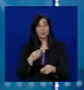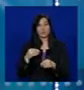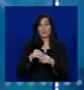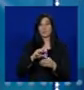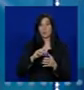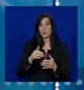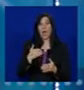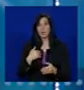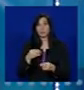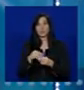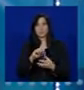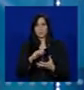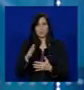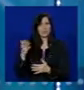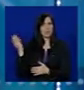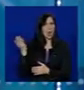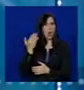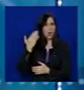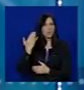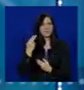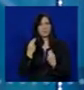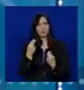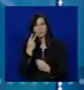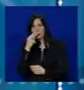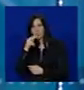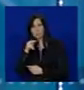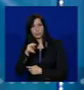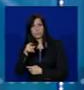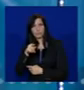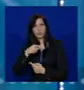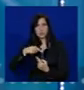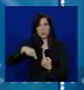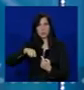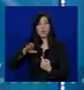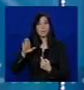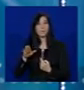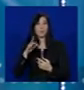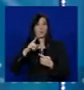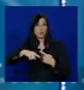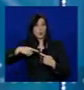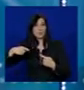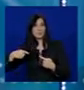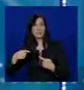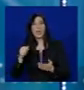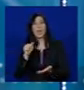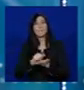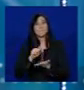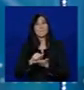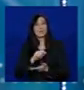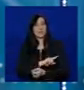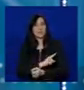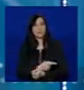съм в политиката от много отдавна. И много добре наблюдавам този кръг. Неговия генезис, неговата медийна мощ,